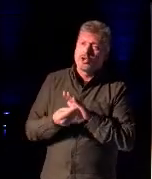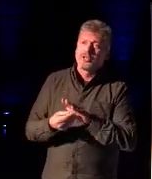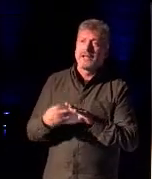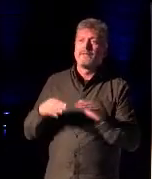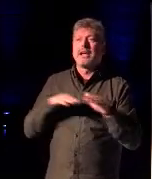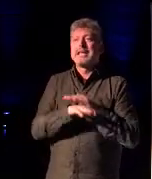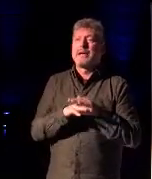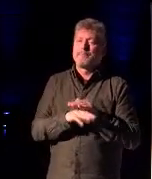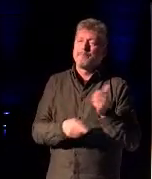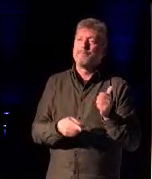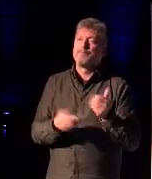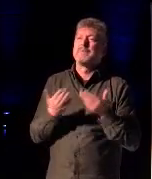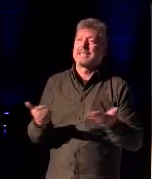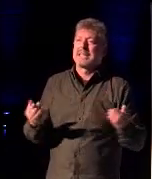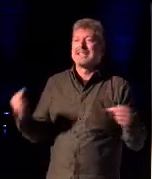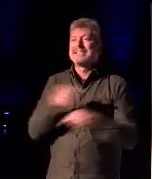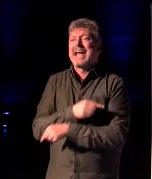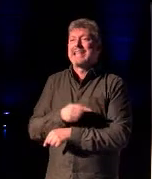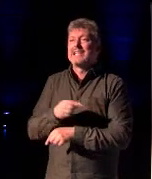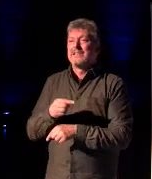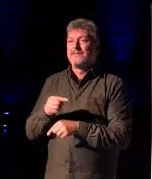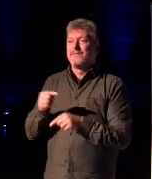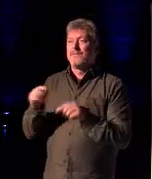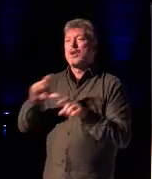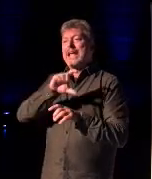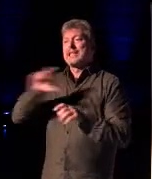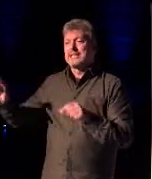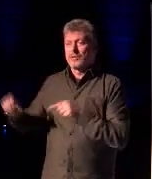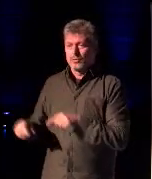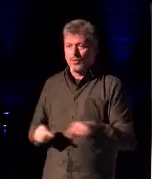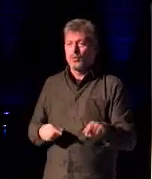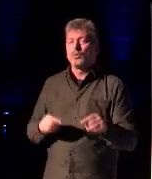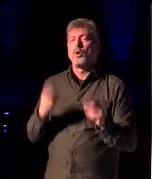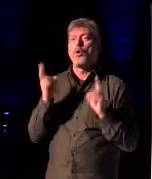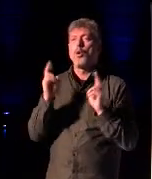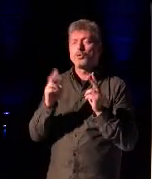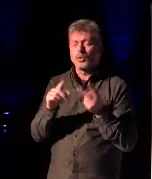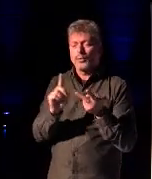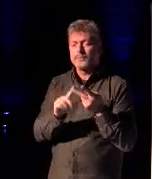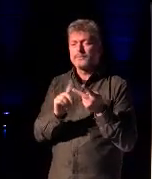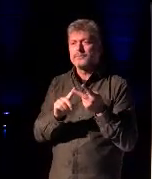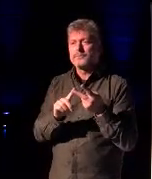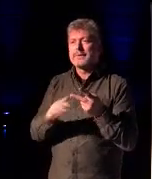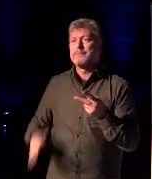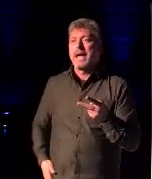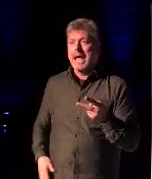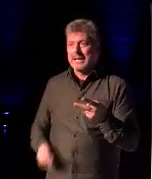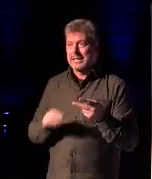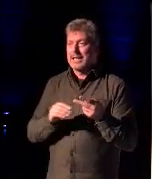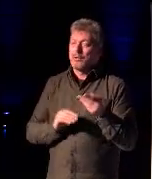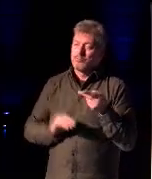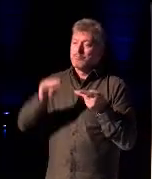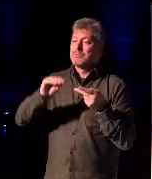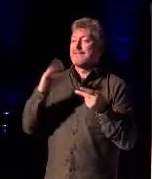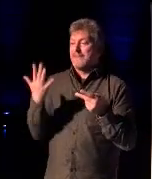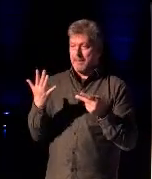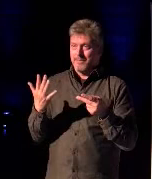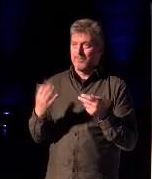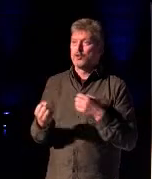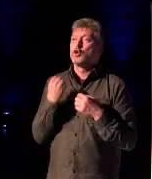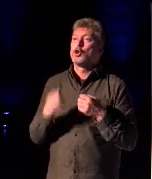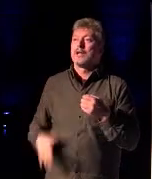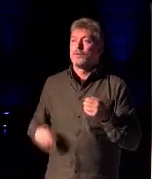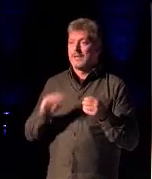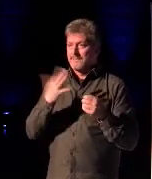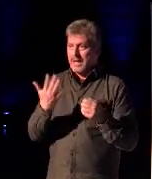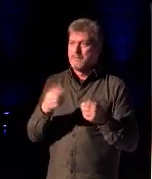i stedet for institusjon. Og hun skårer forbedringen i forhold til benet sitt til 5, styrken i foten til